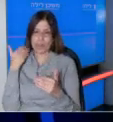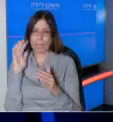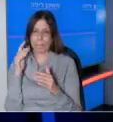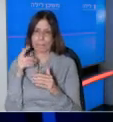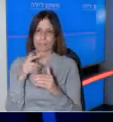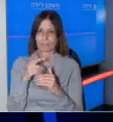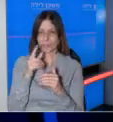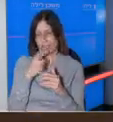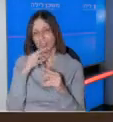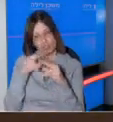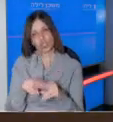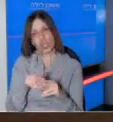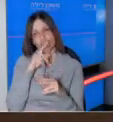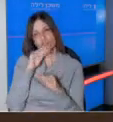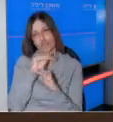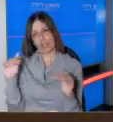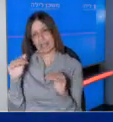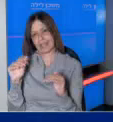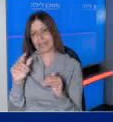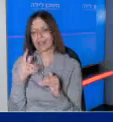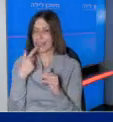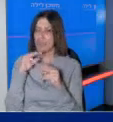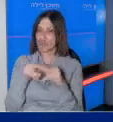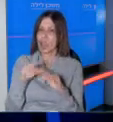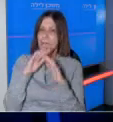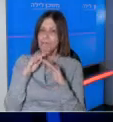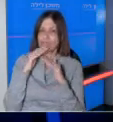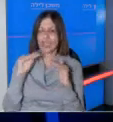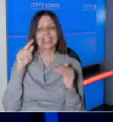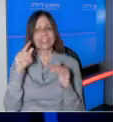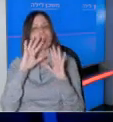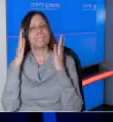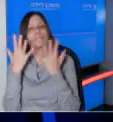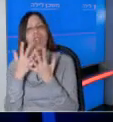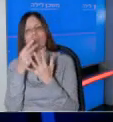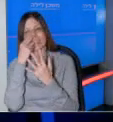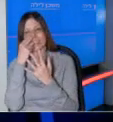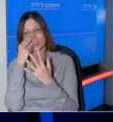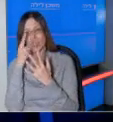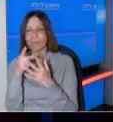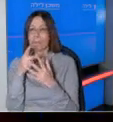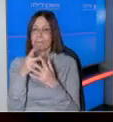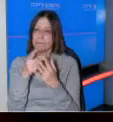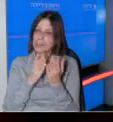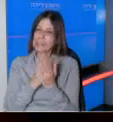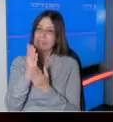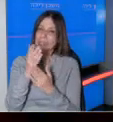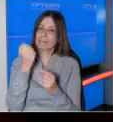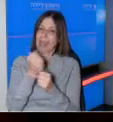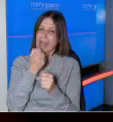מדי. אז תישאר בשקט, אבל פה, זה בלון ניסוי, זה בדיוק מה שהוא עושה. אבל פה צדיקים מלאכתם לעשות בידי